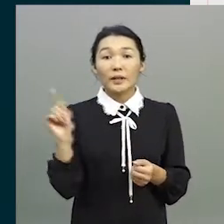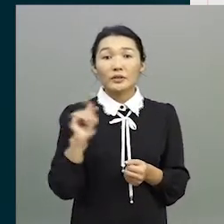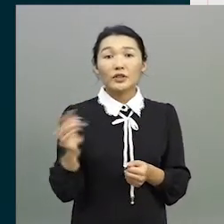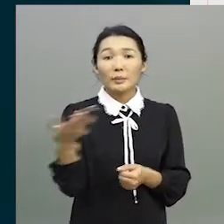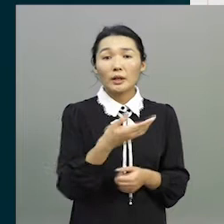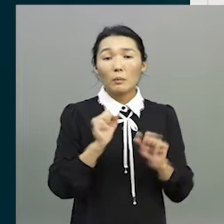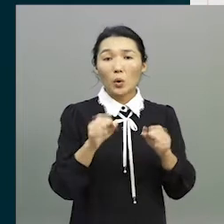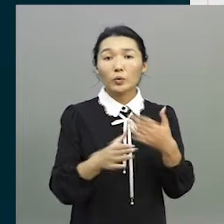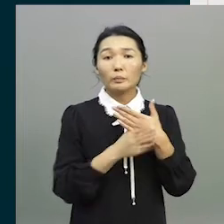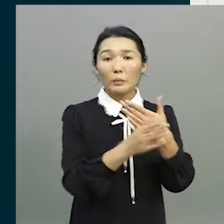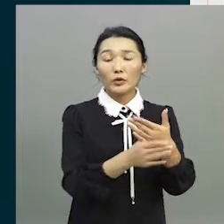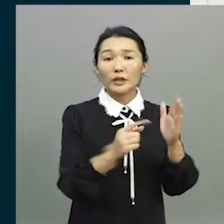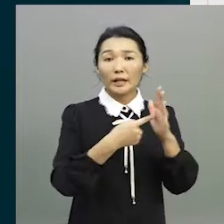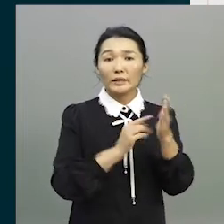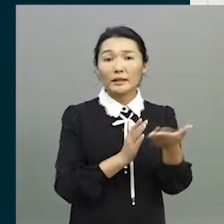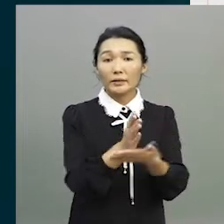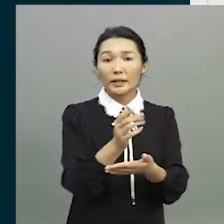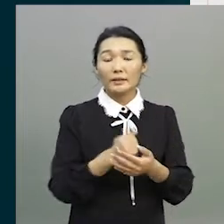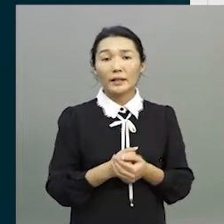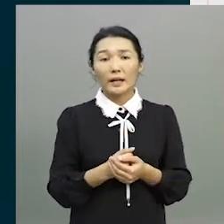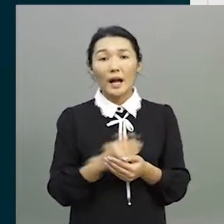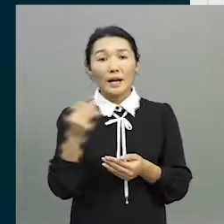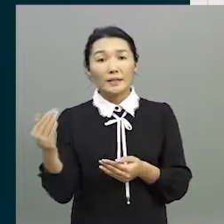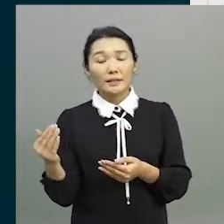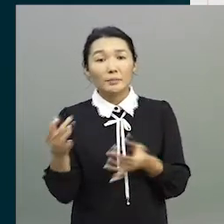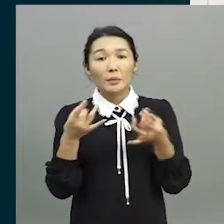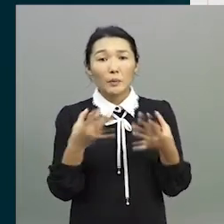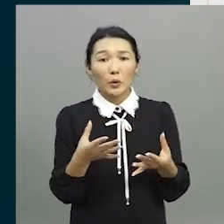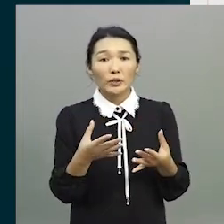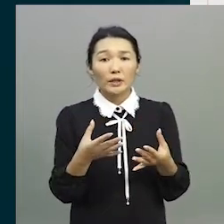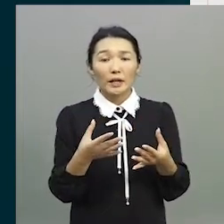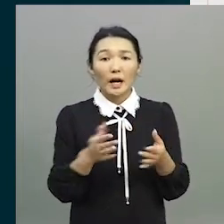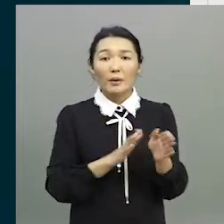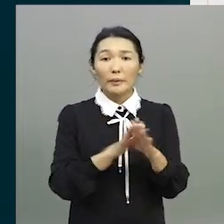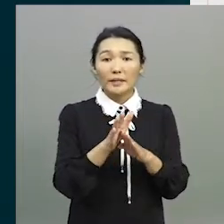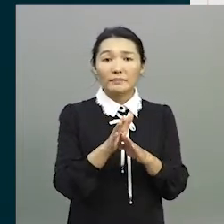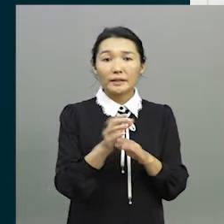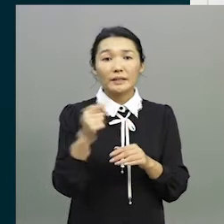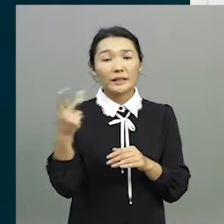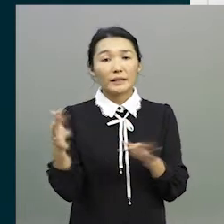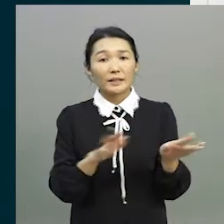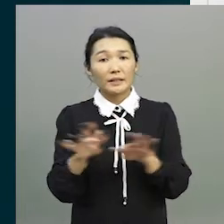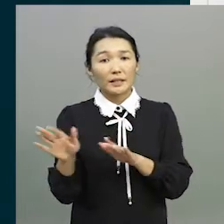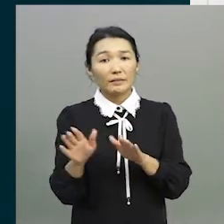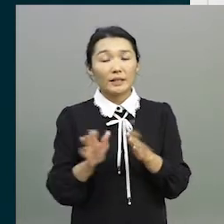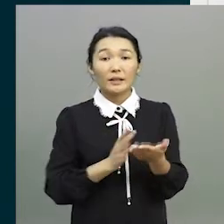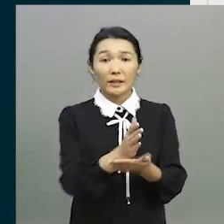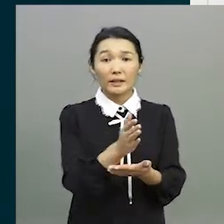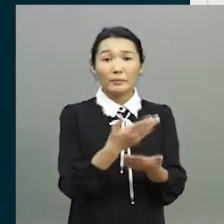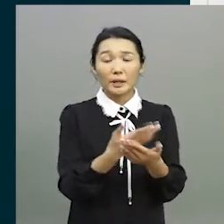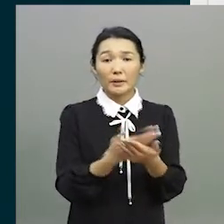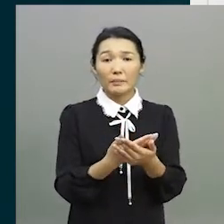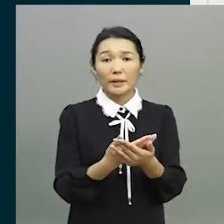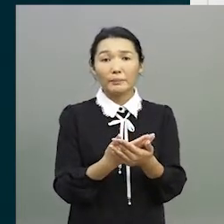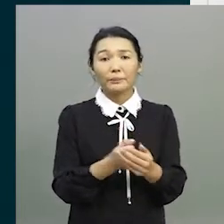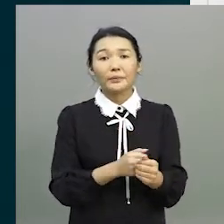помочь координаты вектора стиме гораздо проще производить некоторые действия над векторами например при работе